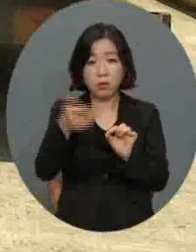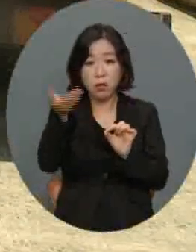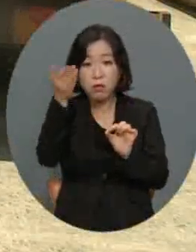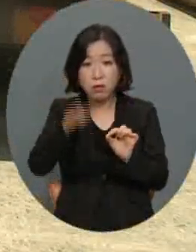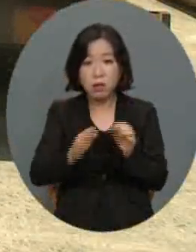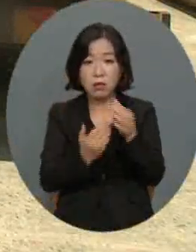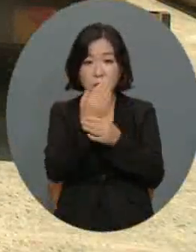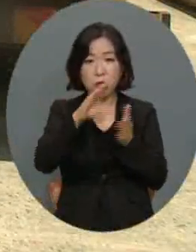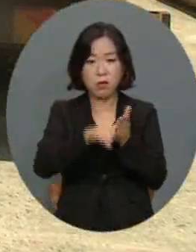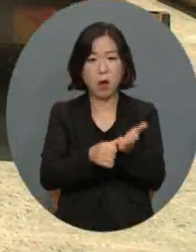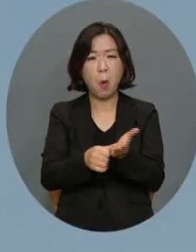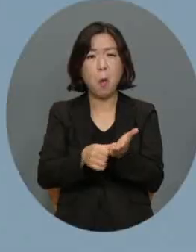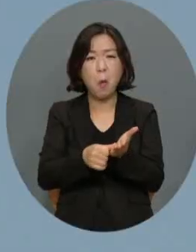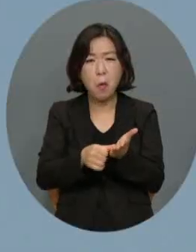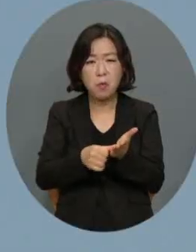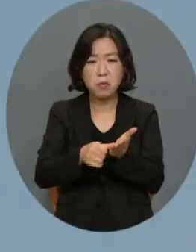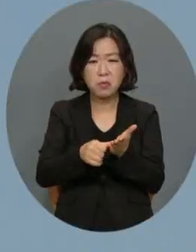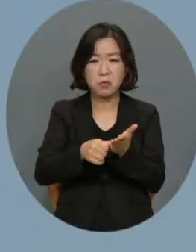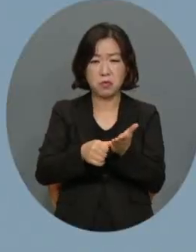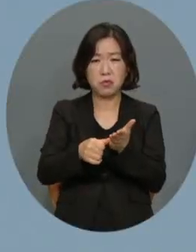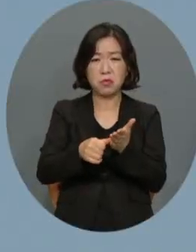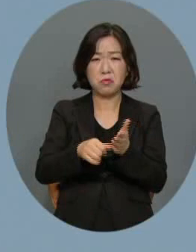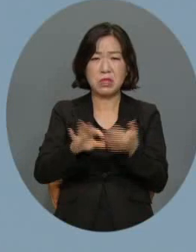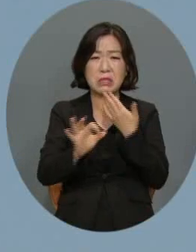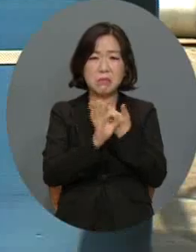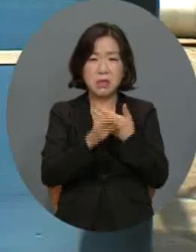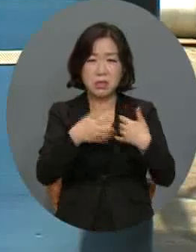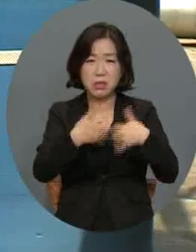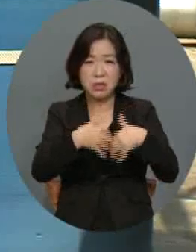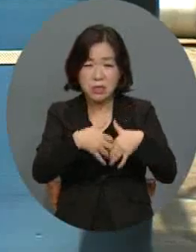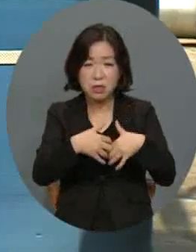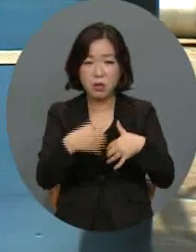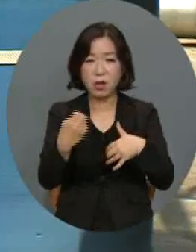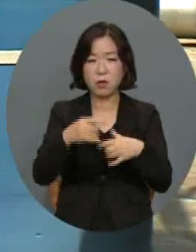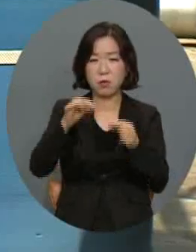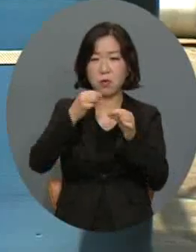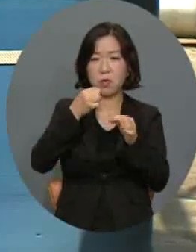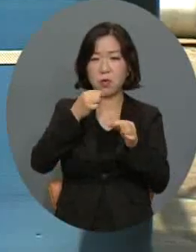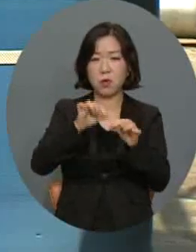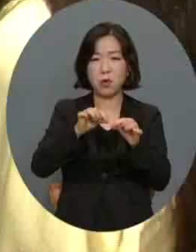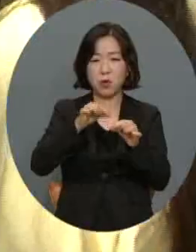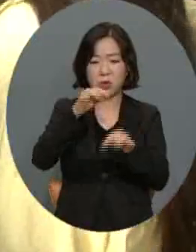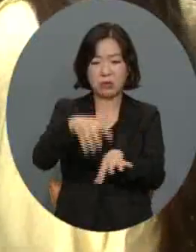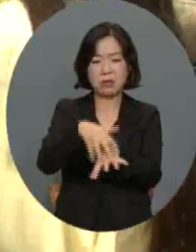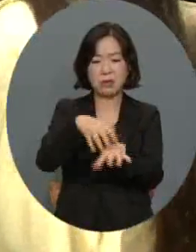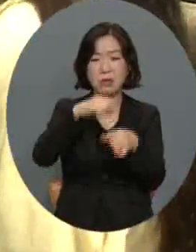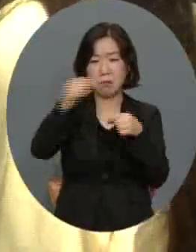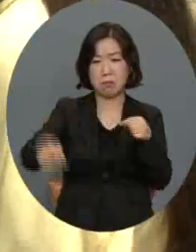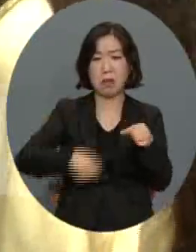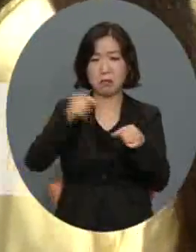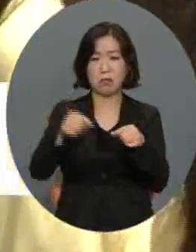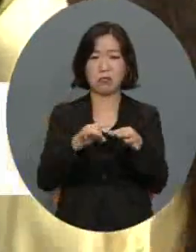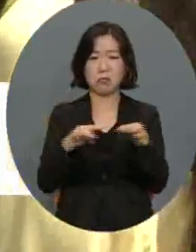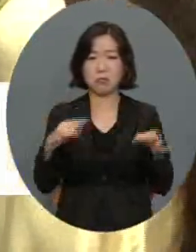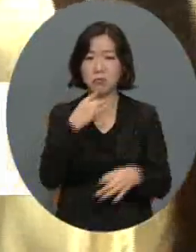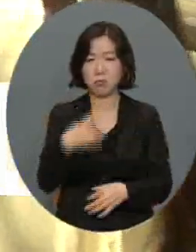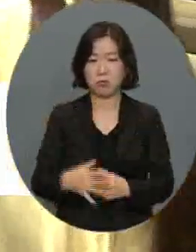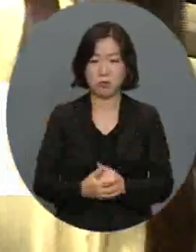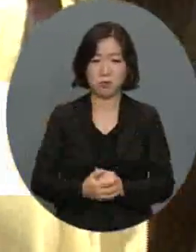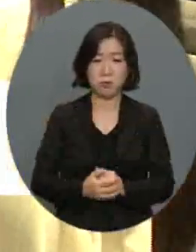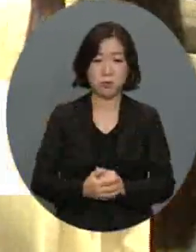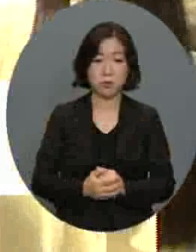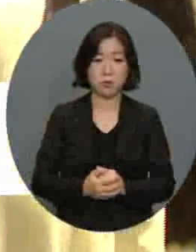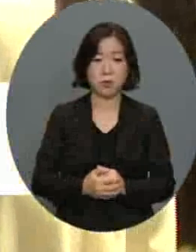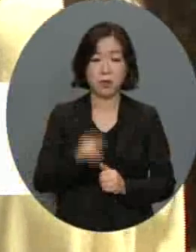건 고무 타이어에 파이프를 달아 만든 임시기구와 밧줄이 전부였습니다. 이렇게 해서 물려야 정상적으로 힘을